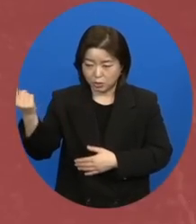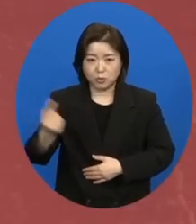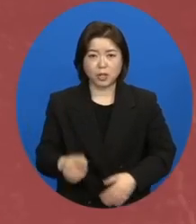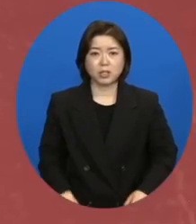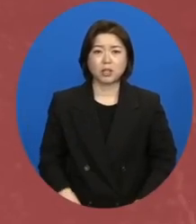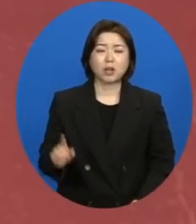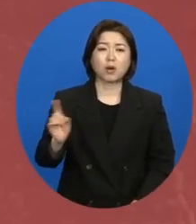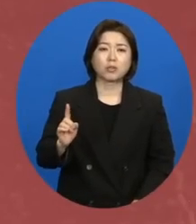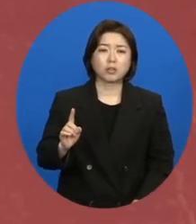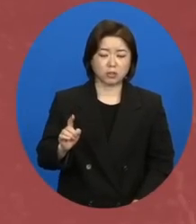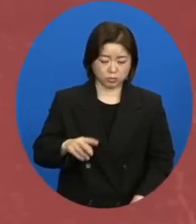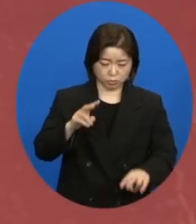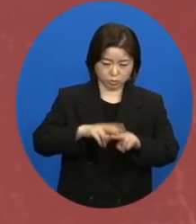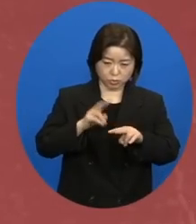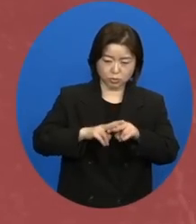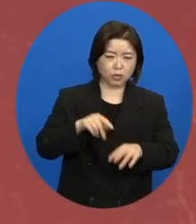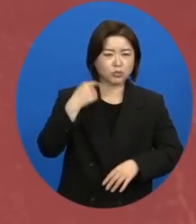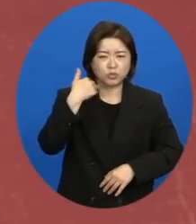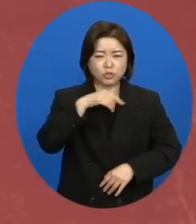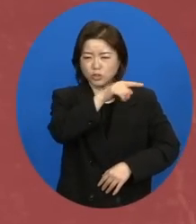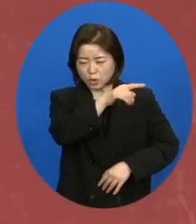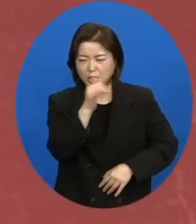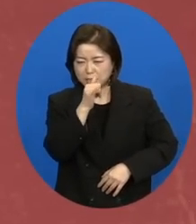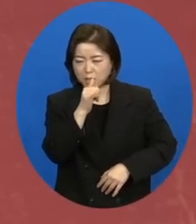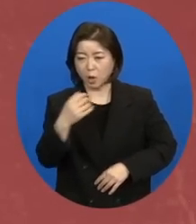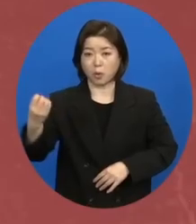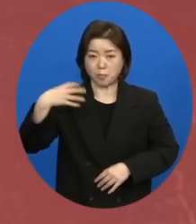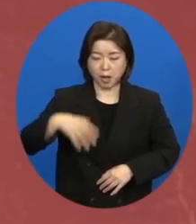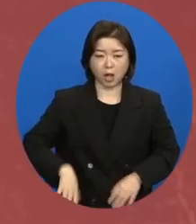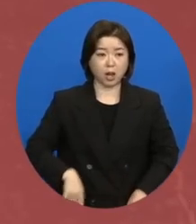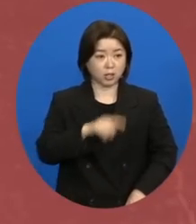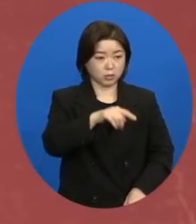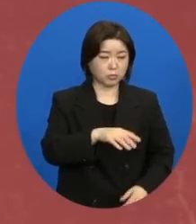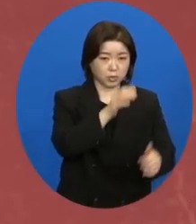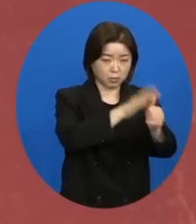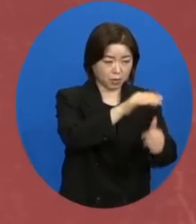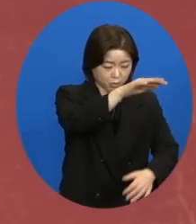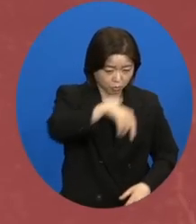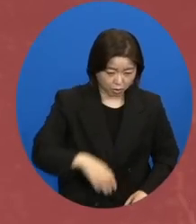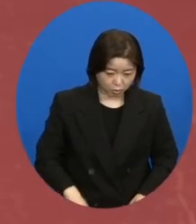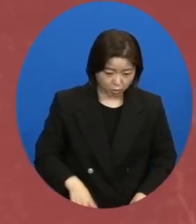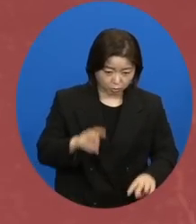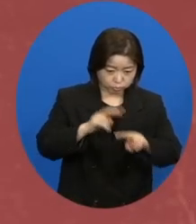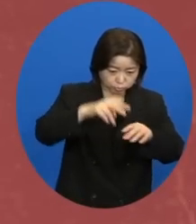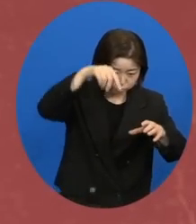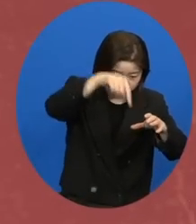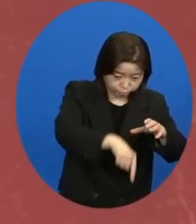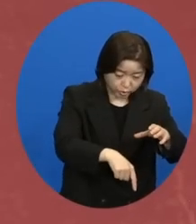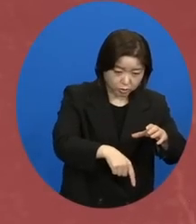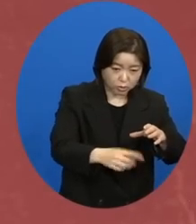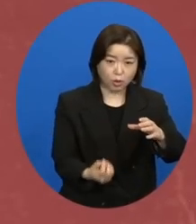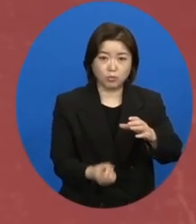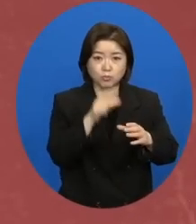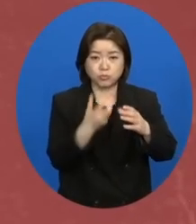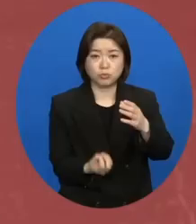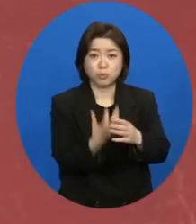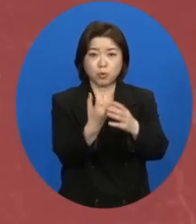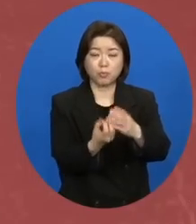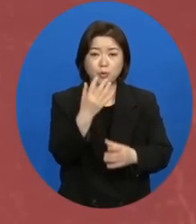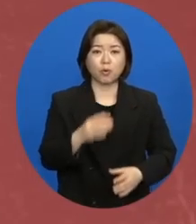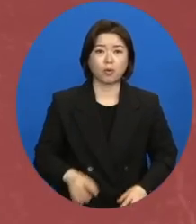어느 장로님이 우물을 잘 파는데 맡겨보라고 그래서 그분이 와서 우물을 파는데 나오더래요. 깜짝